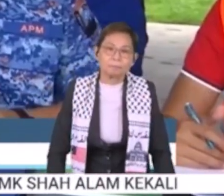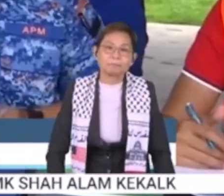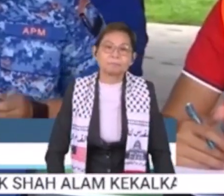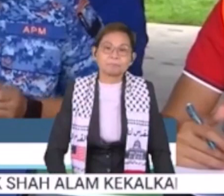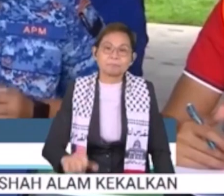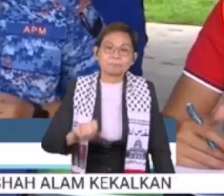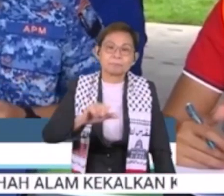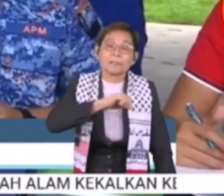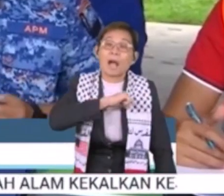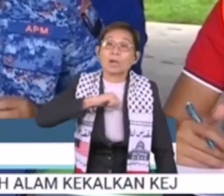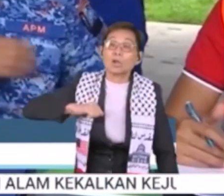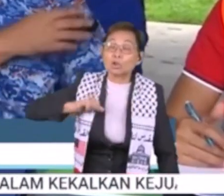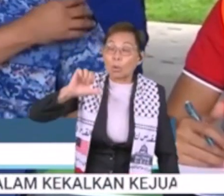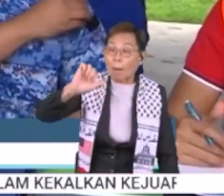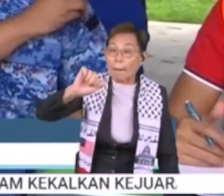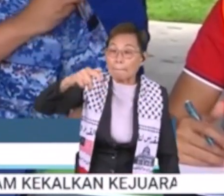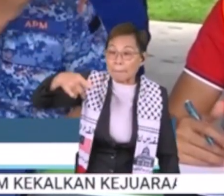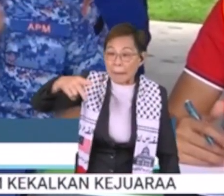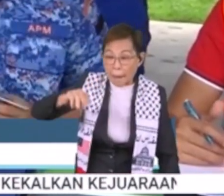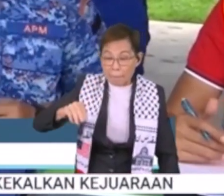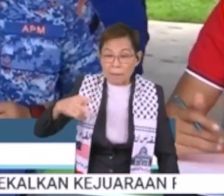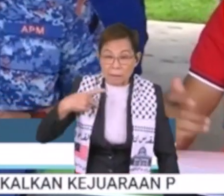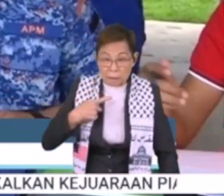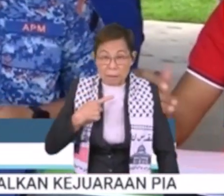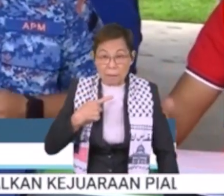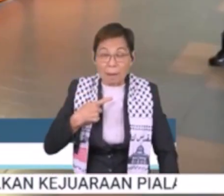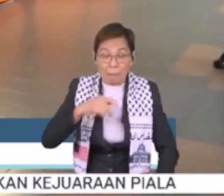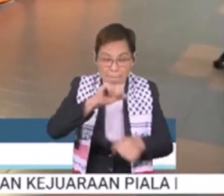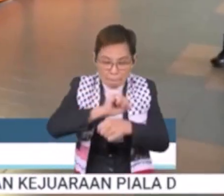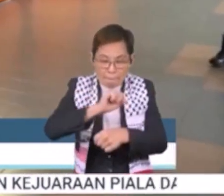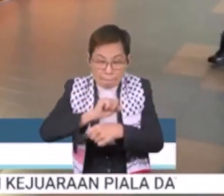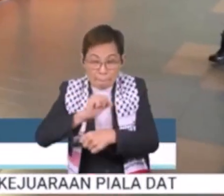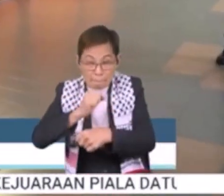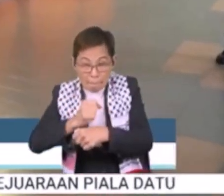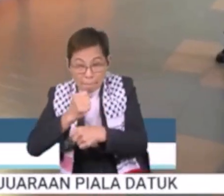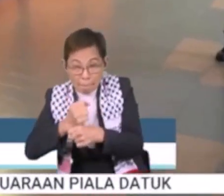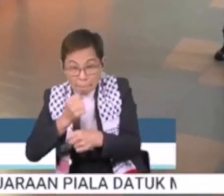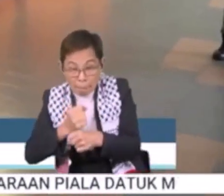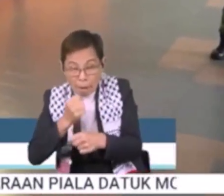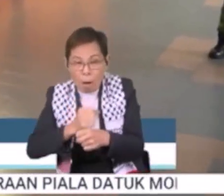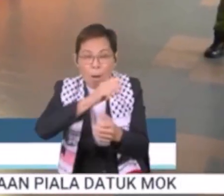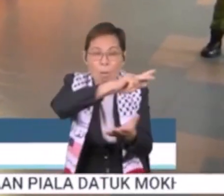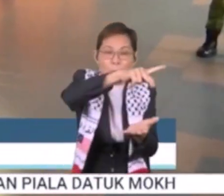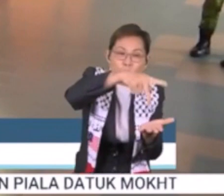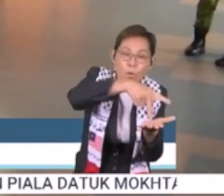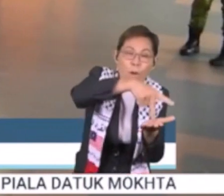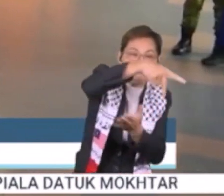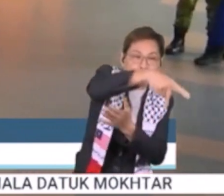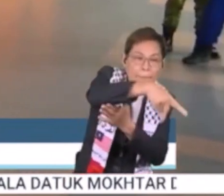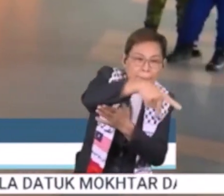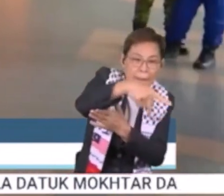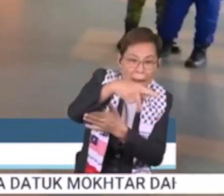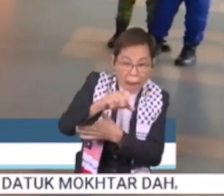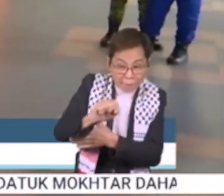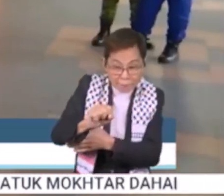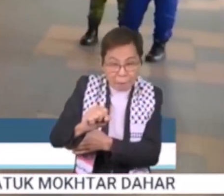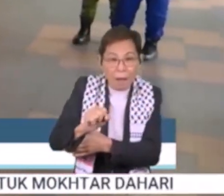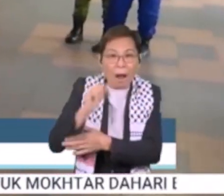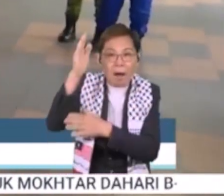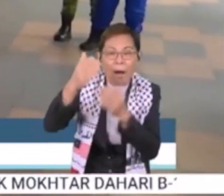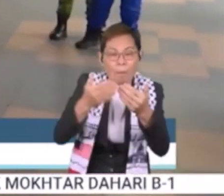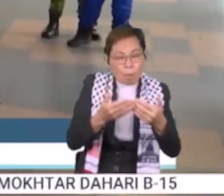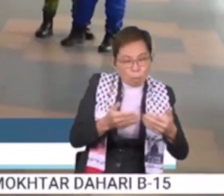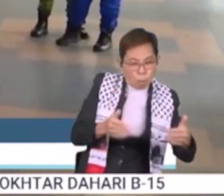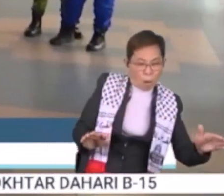anggota-anggota kita juga bertugas di er pusat pemindahan sementara yang akan